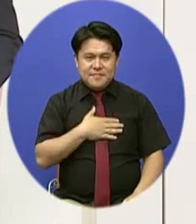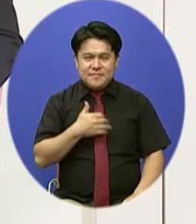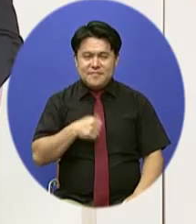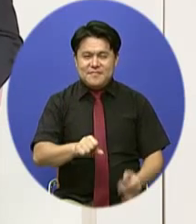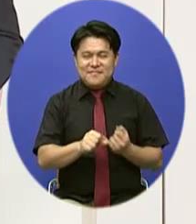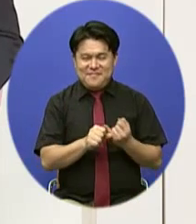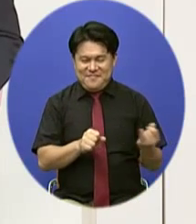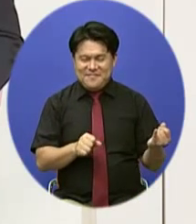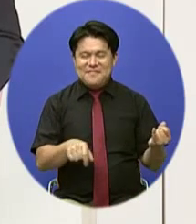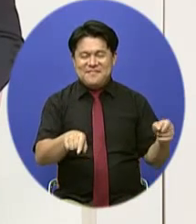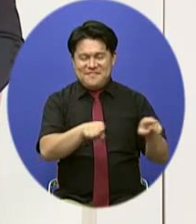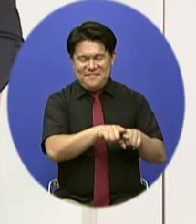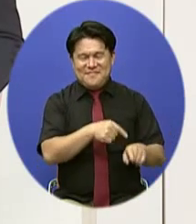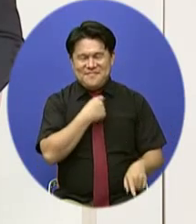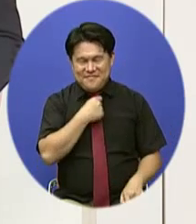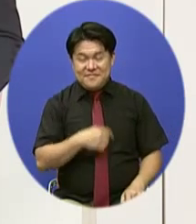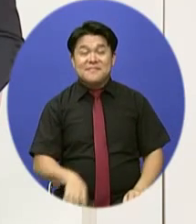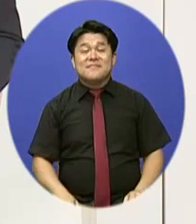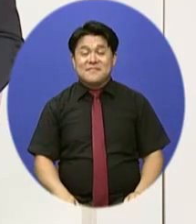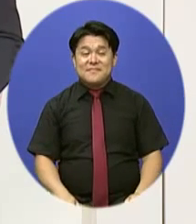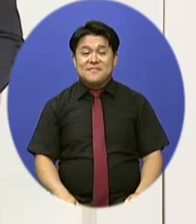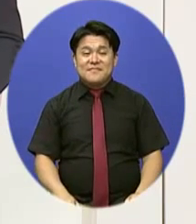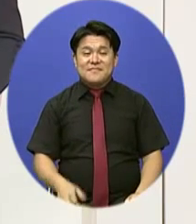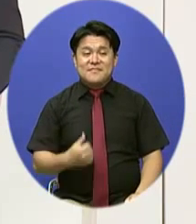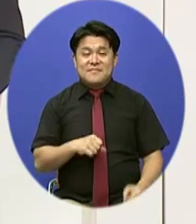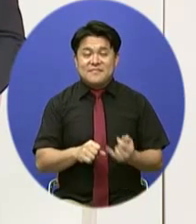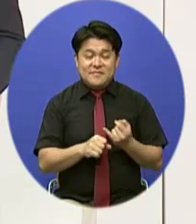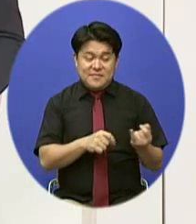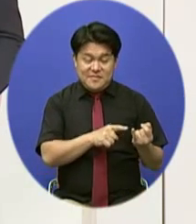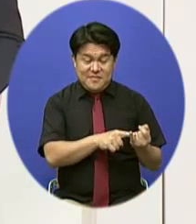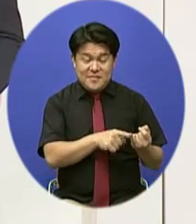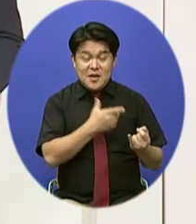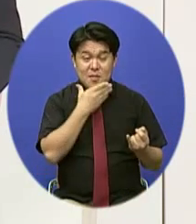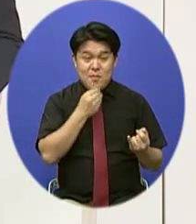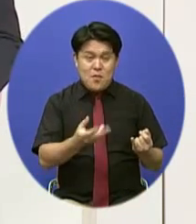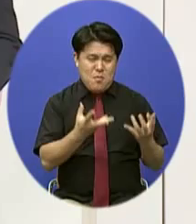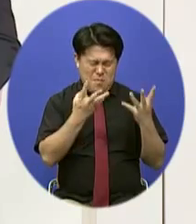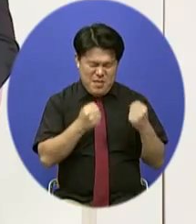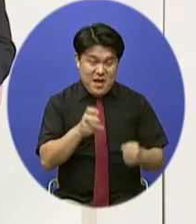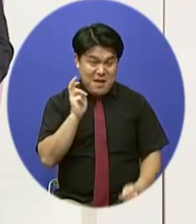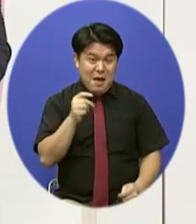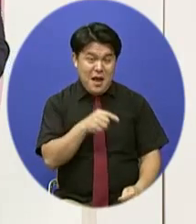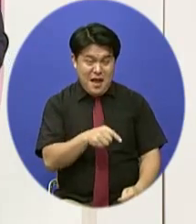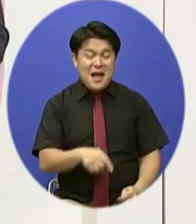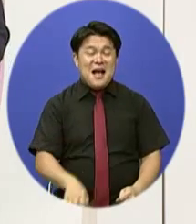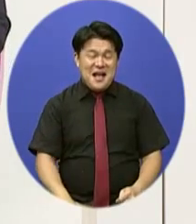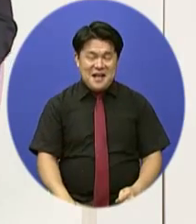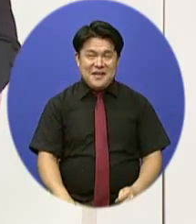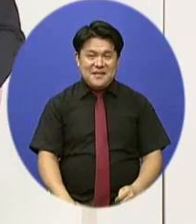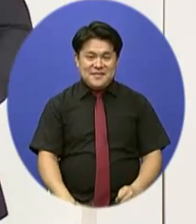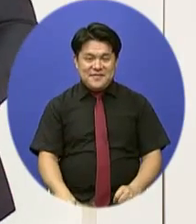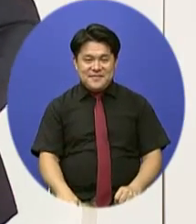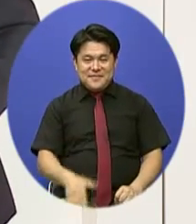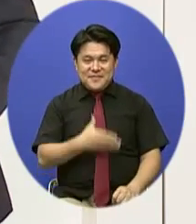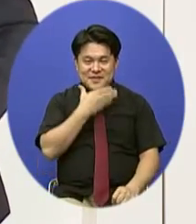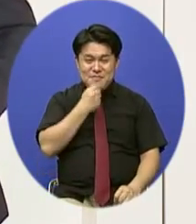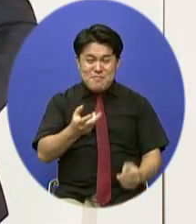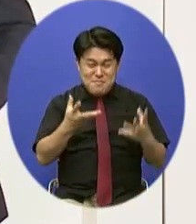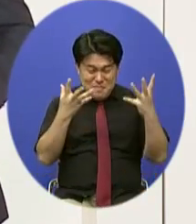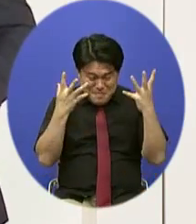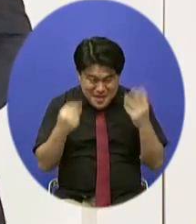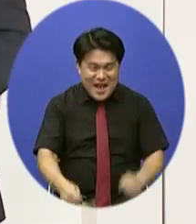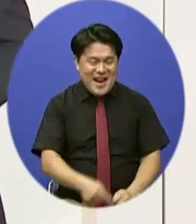며느리인데. 며느리. 네. 며느리가 복덩어리 며느리가 들어왔군요. 예, 복덩어리예요. 그러니까요. 예.